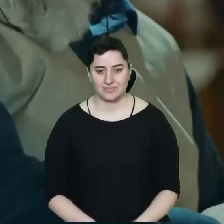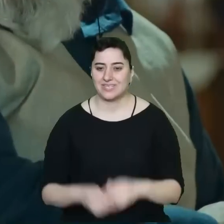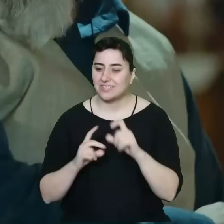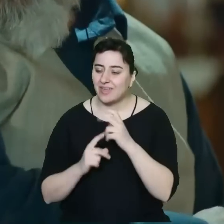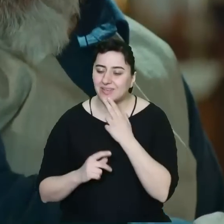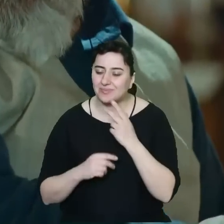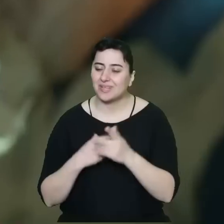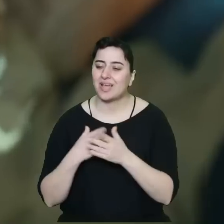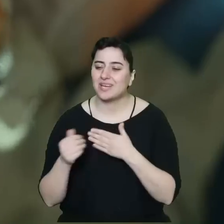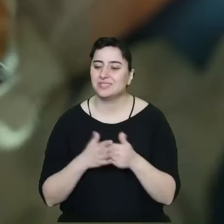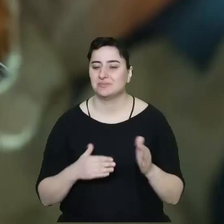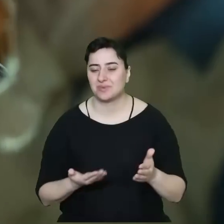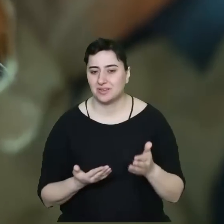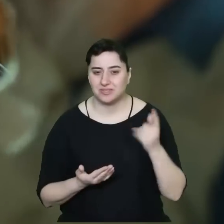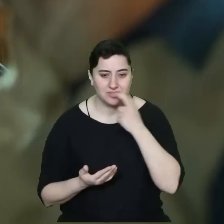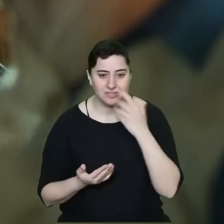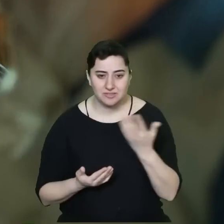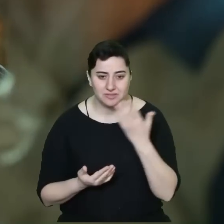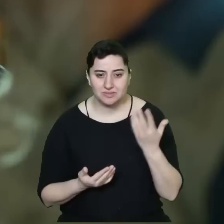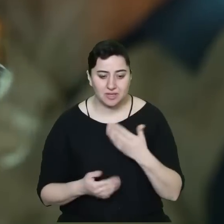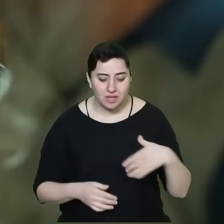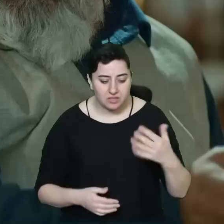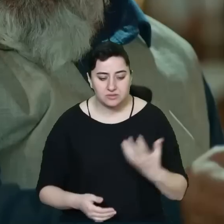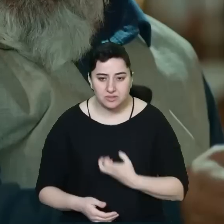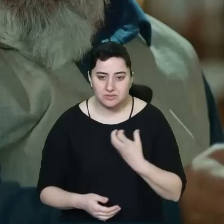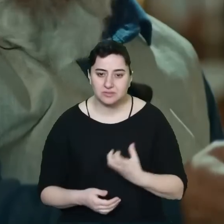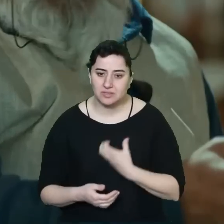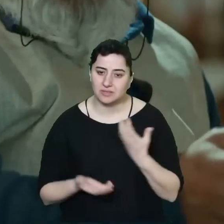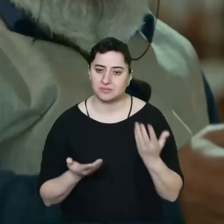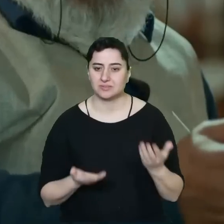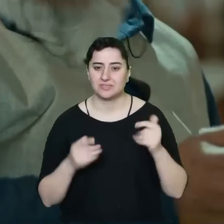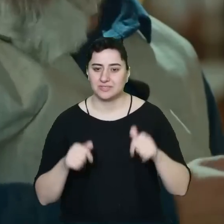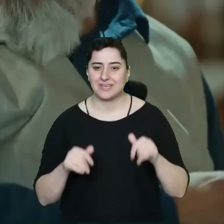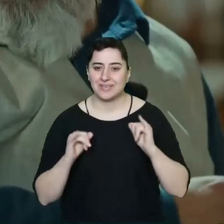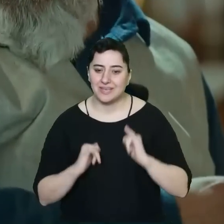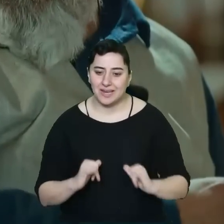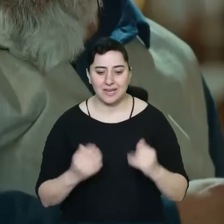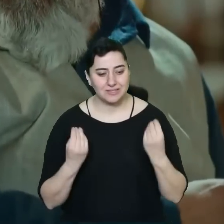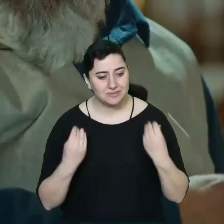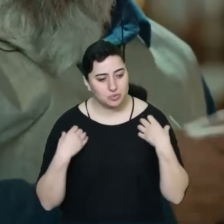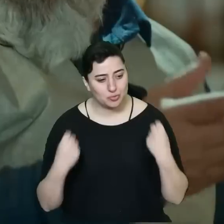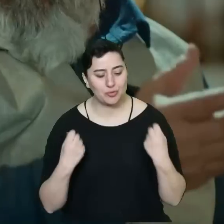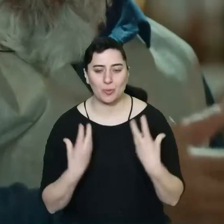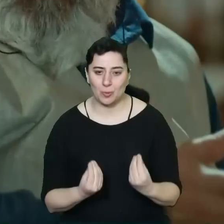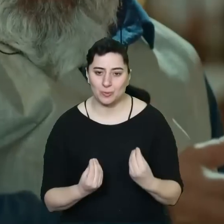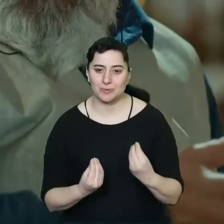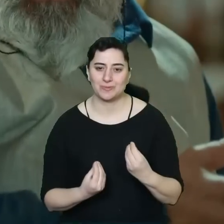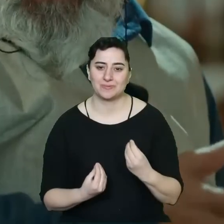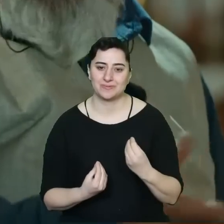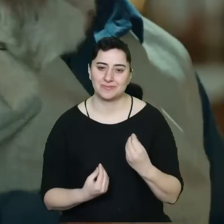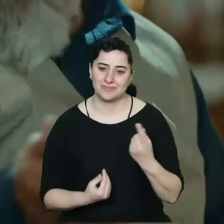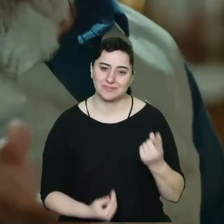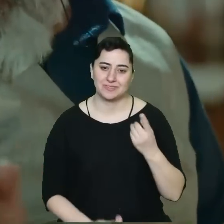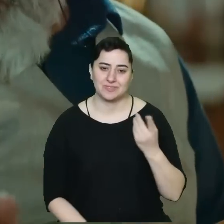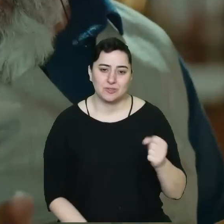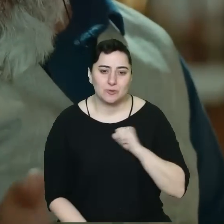Şerife Hanım karışma sen. Yıllarca çekti kahrını zaten. Şimdi eli ekmek tutuyor. Onun hatırına